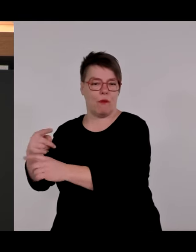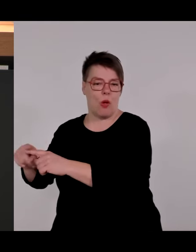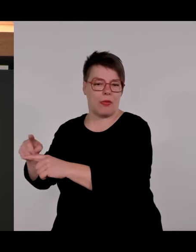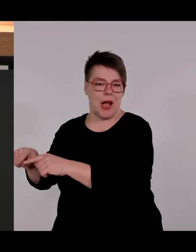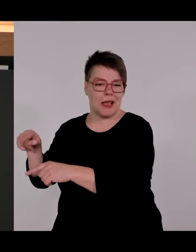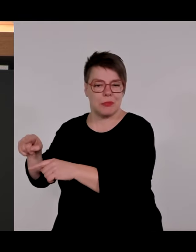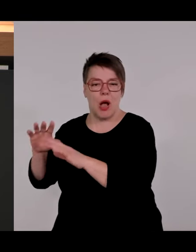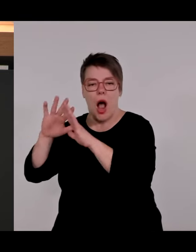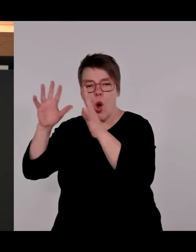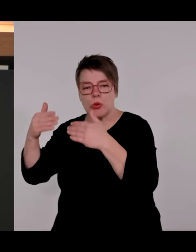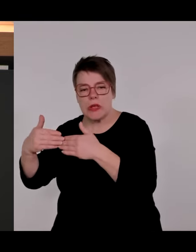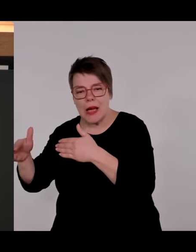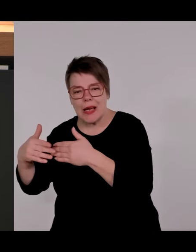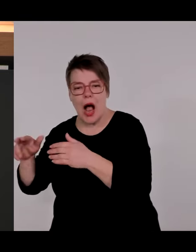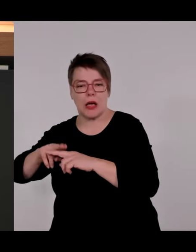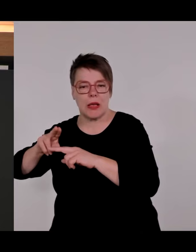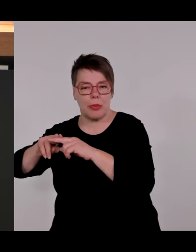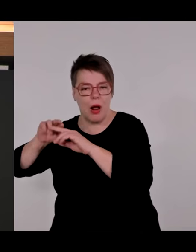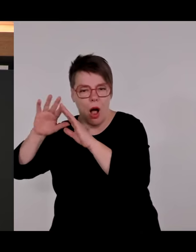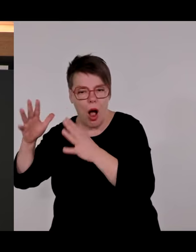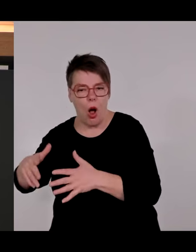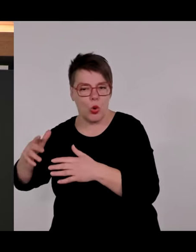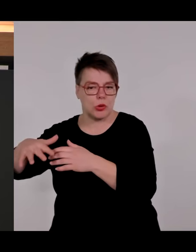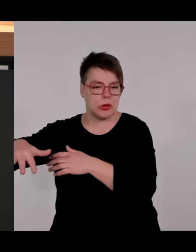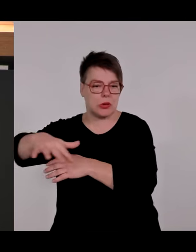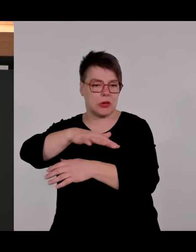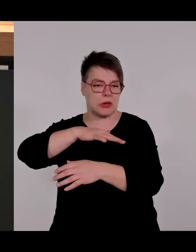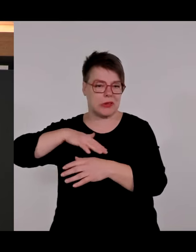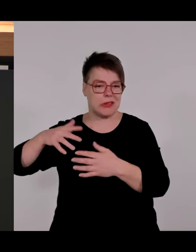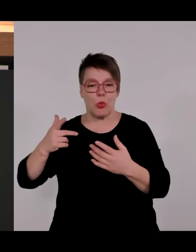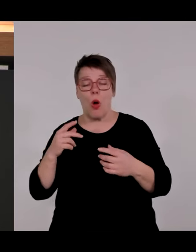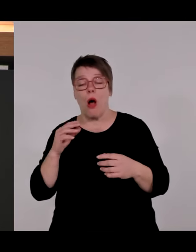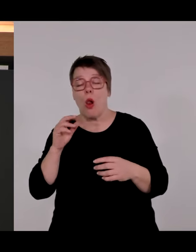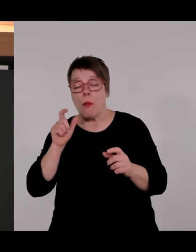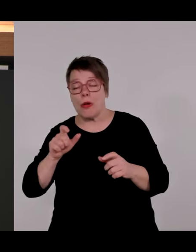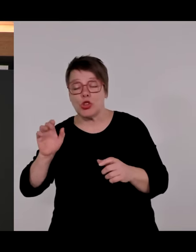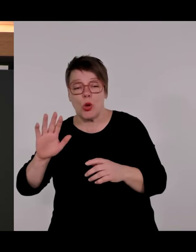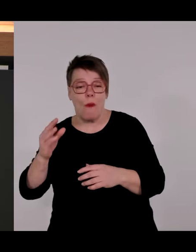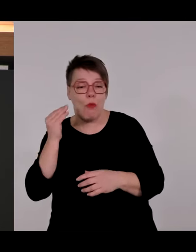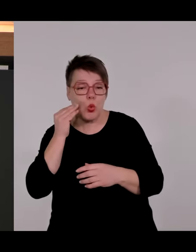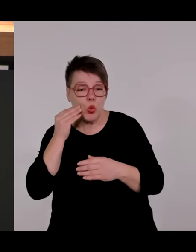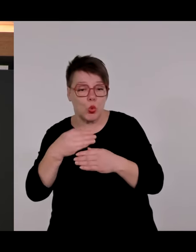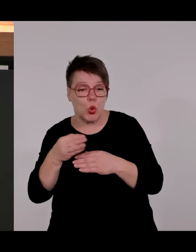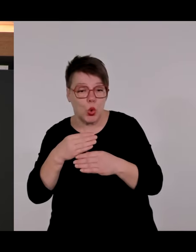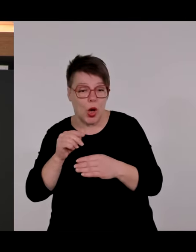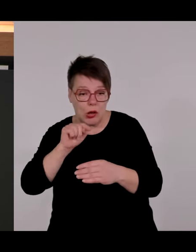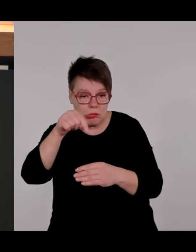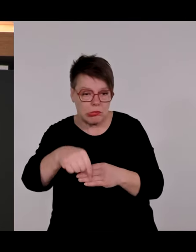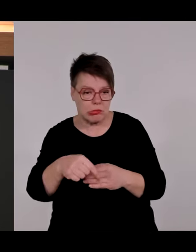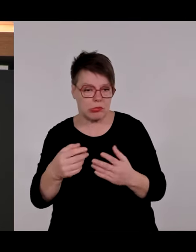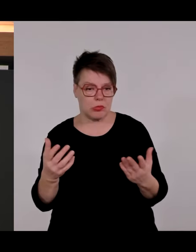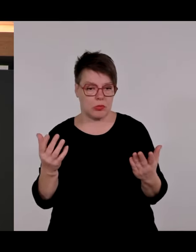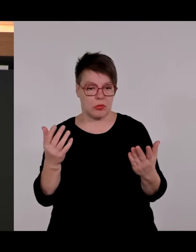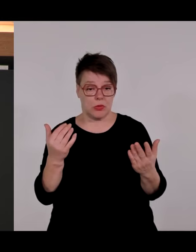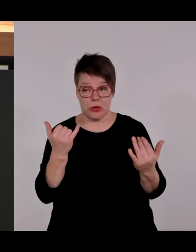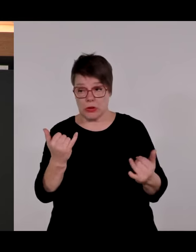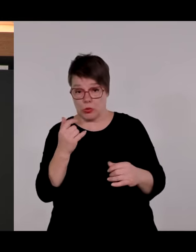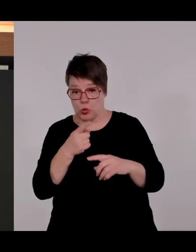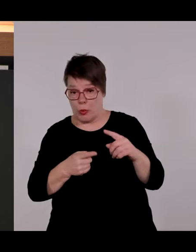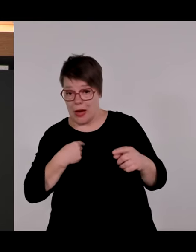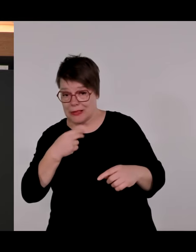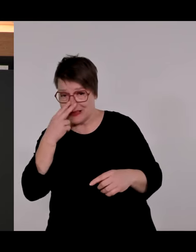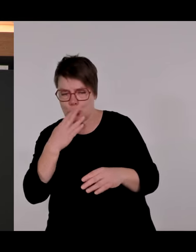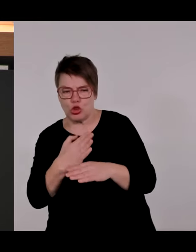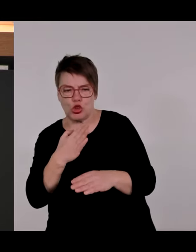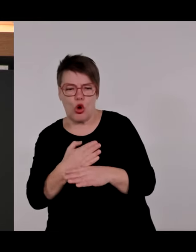Anwohnenden dabei gar nicht helfen kann, selbst wenn der regierende Bürgermeister dies behauptet. Denn für diesen Schutz fehlt ihnen